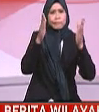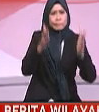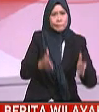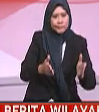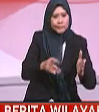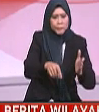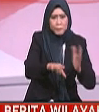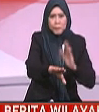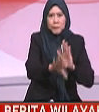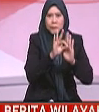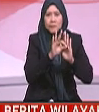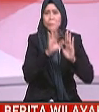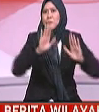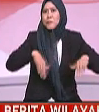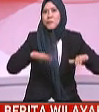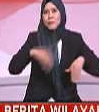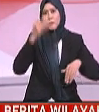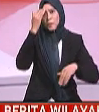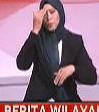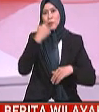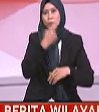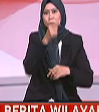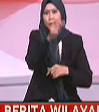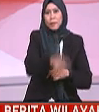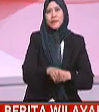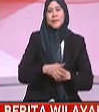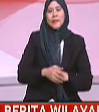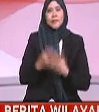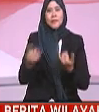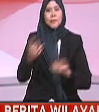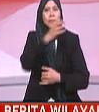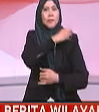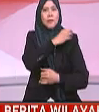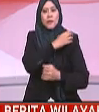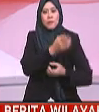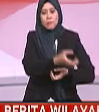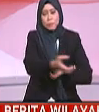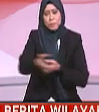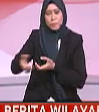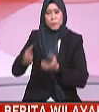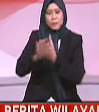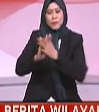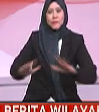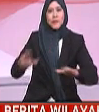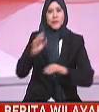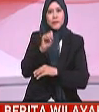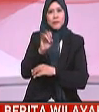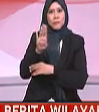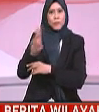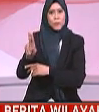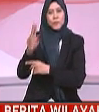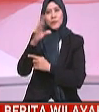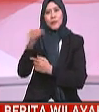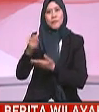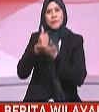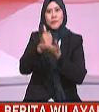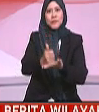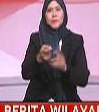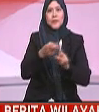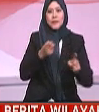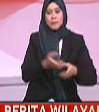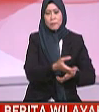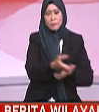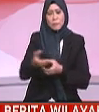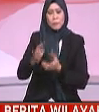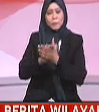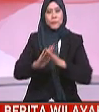masih belum dikenalpasti. Operasi melibatkan pegawai dan anggota Balai Bomba dan Penyelamat Sibu dibantu anggota Balai Bomba